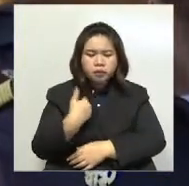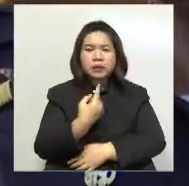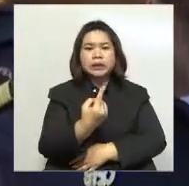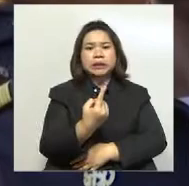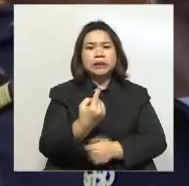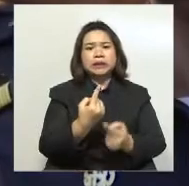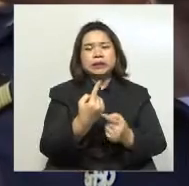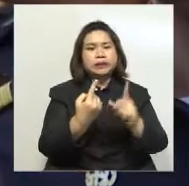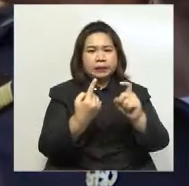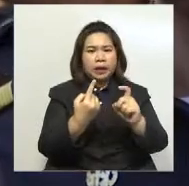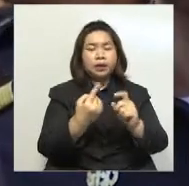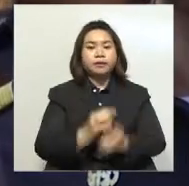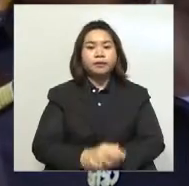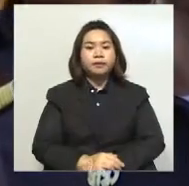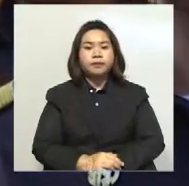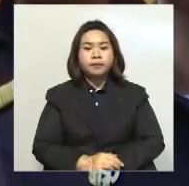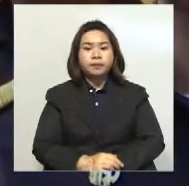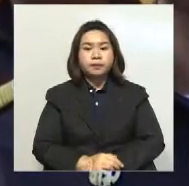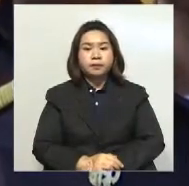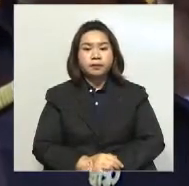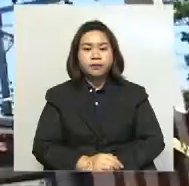แล้วก็ทราบว่าเสียชีวิตแล้วนะครับ